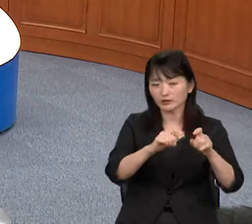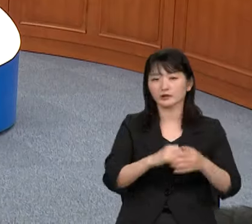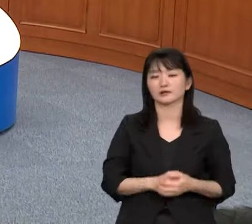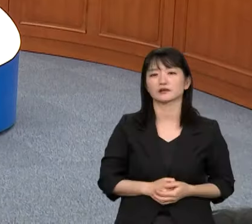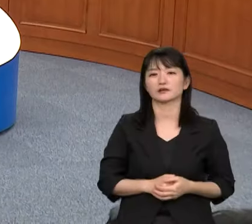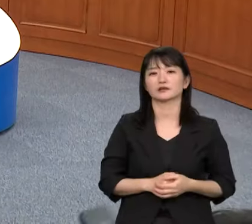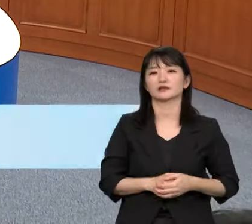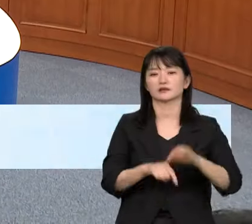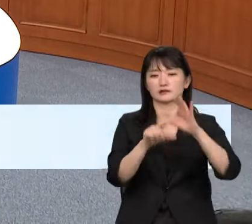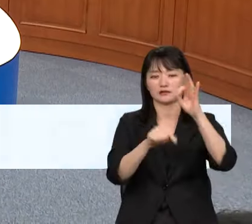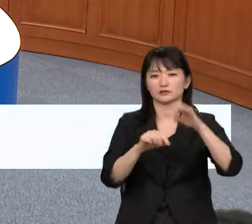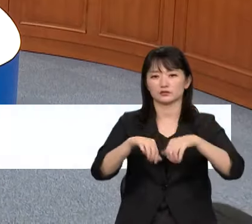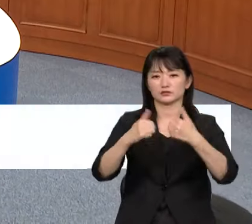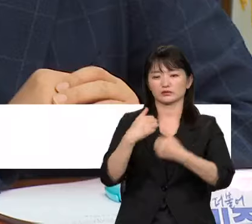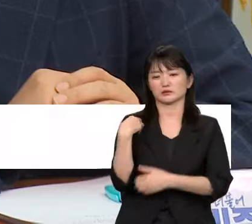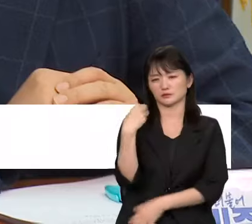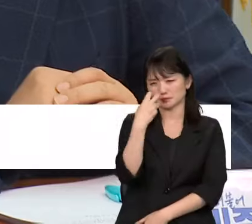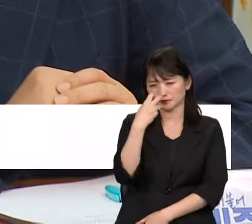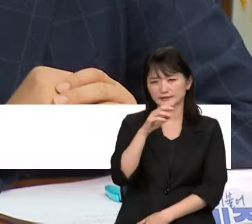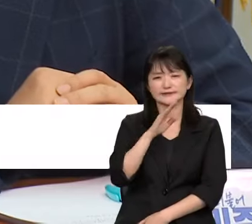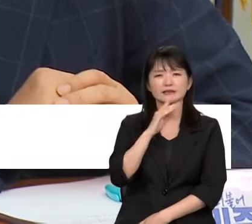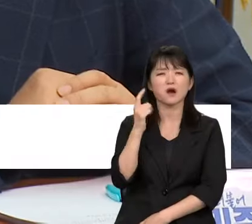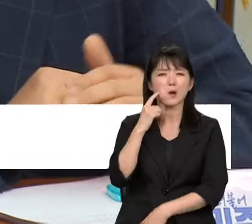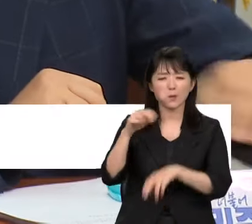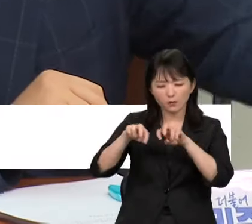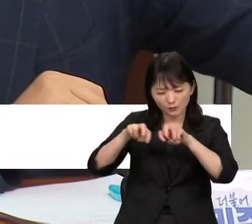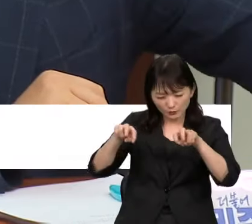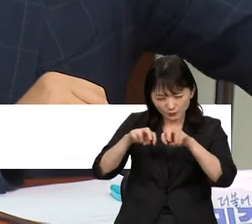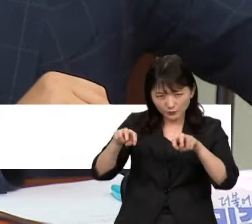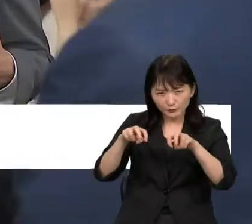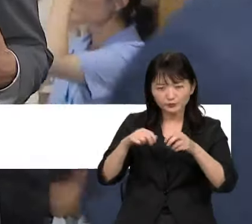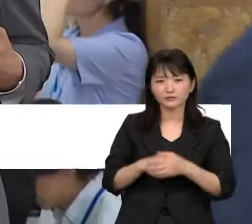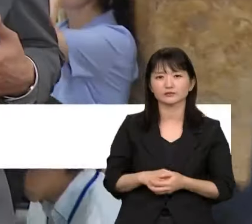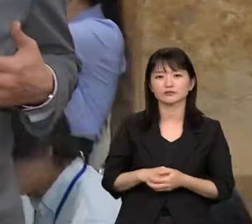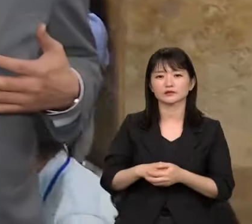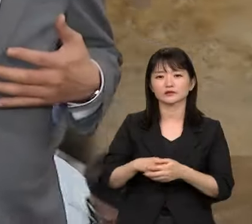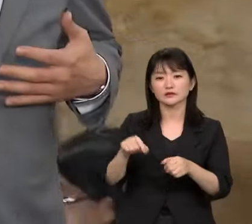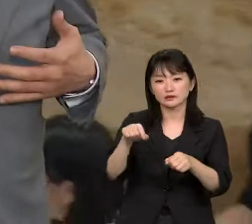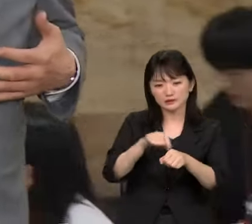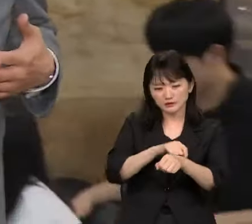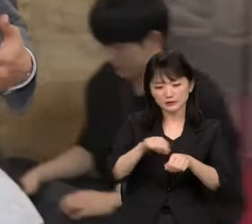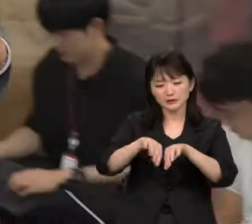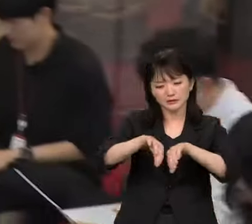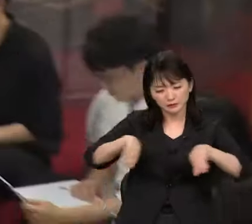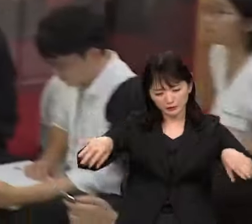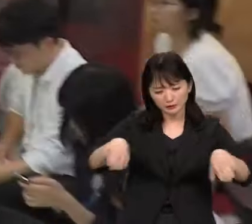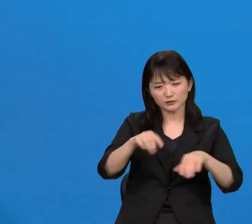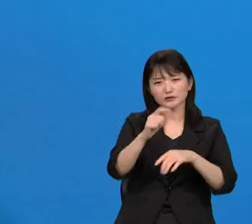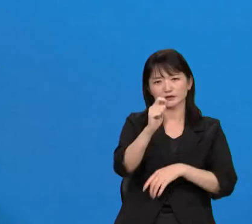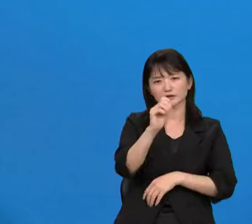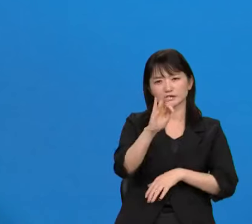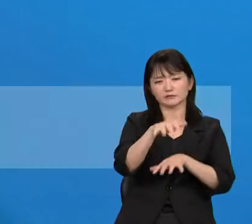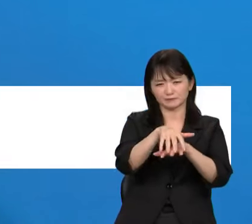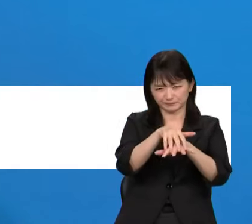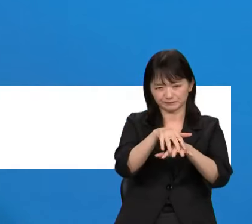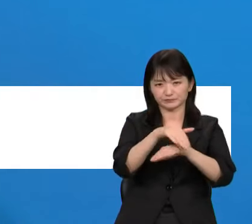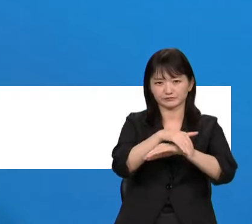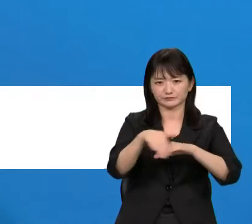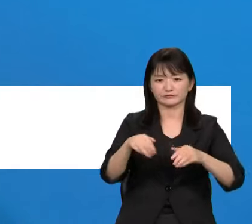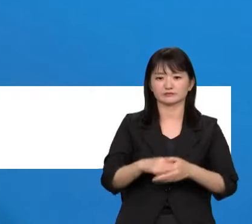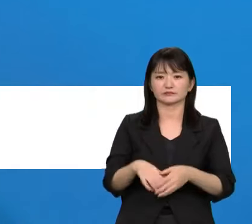달 국정감사에서 철저한 진상규명에 나서는 한편 별도 TF도 꾸릴 방침입니다. 김건희 여사